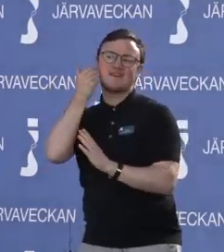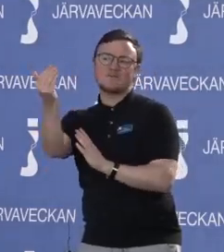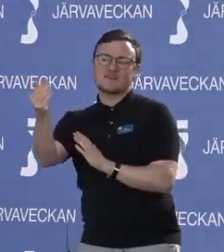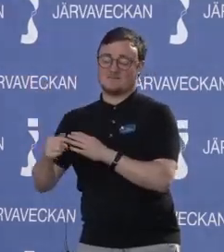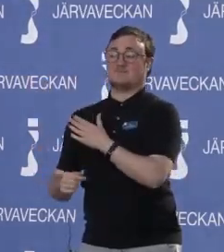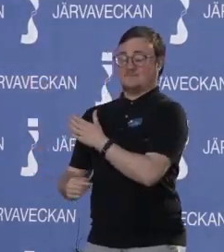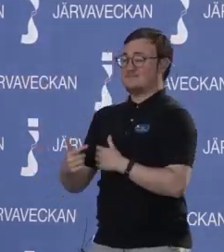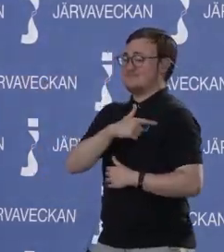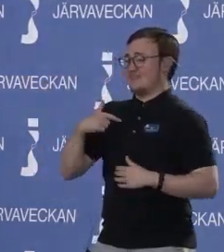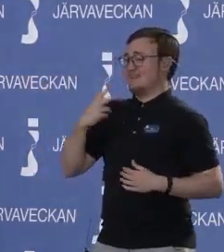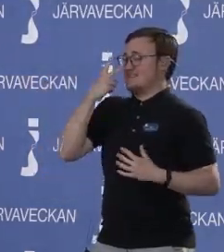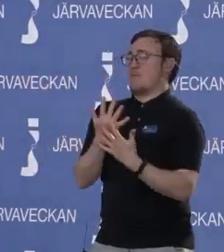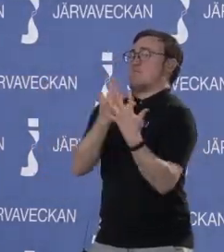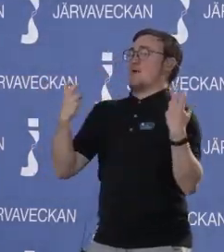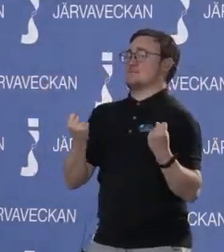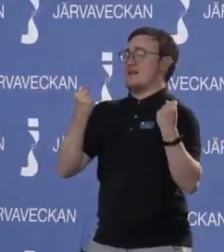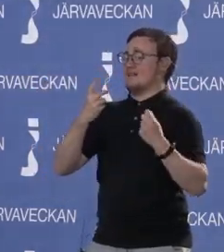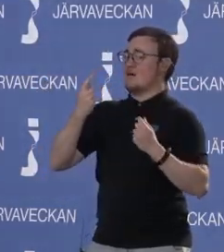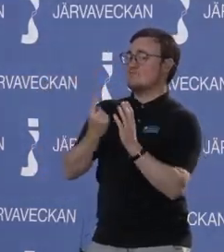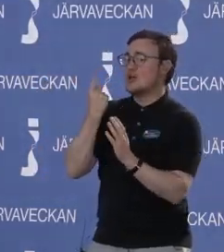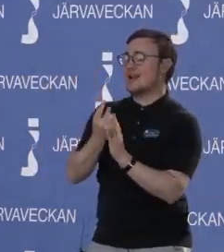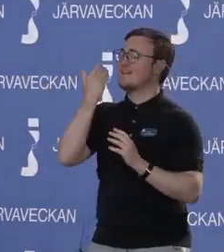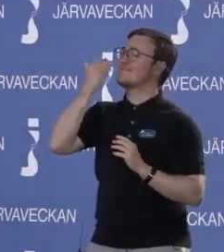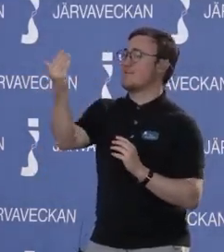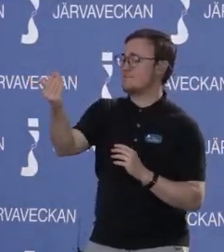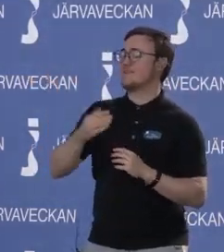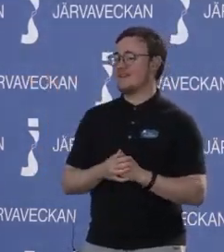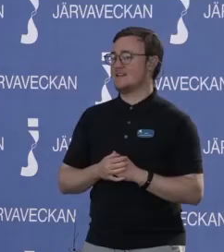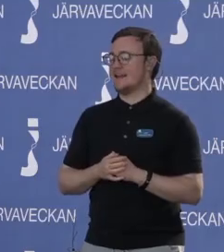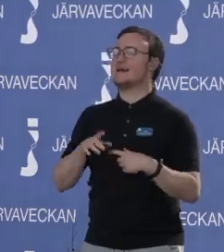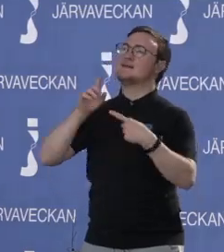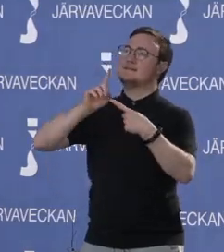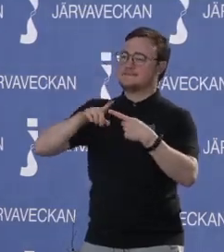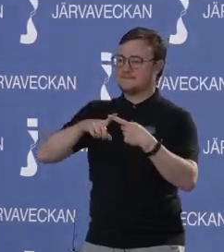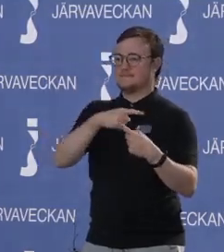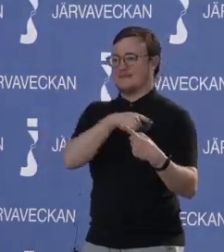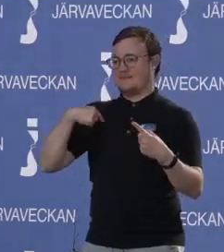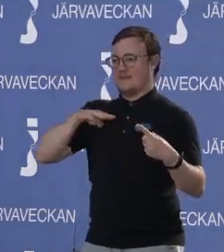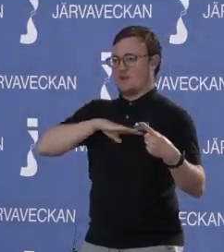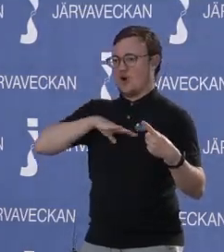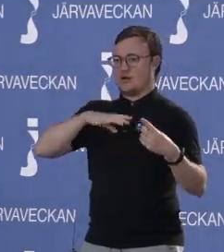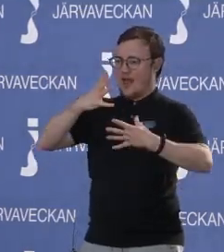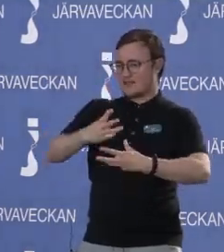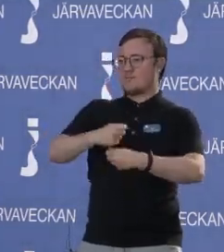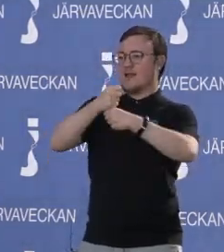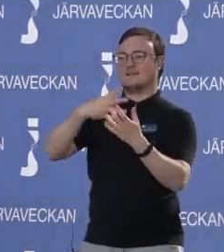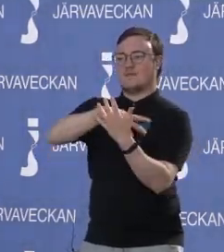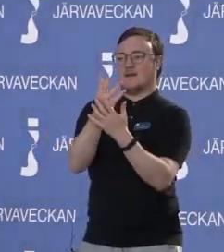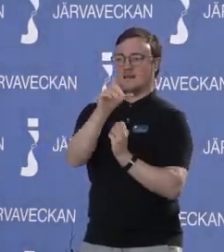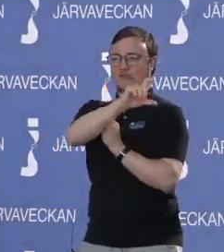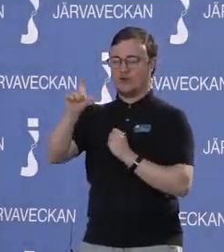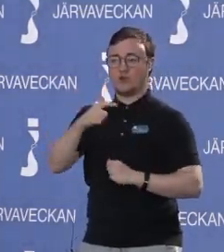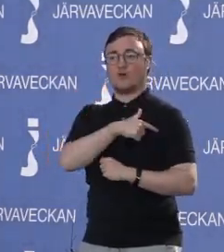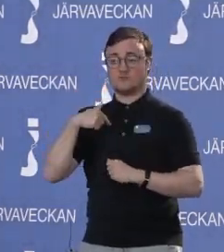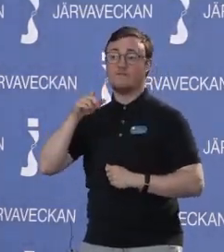väldigt många spännande möjligheter i framtiden. För det första så har vi våra etablerade medieföretag som vi hela tiden